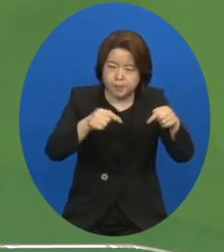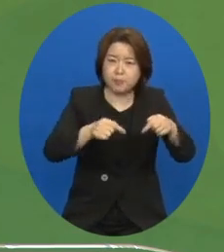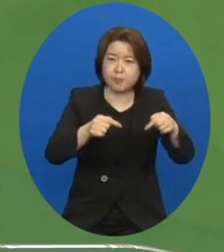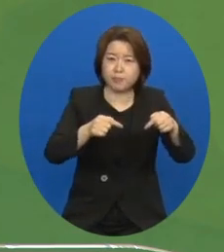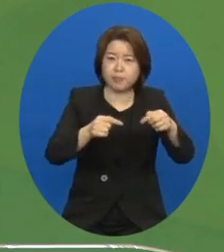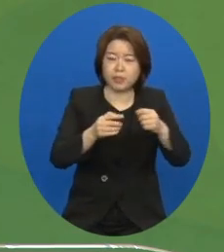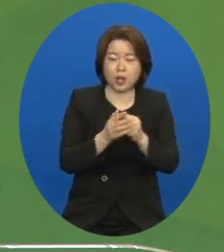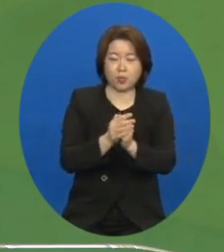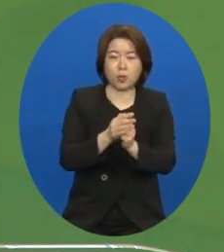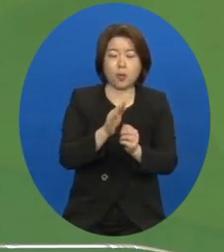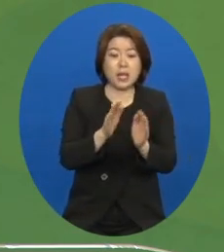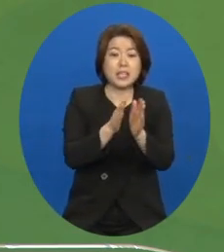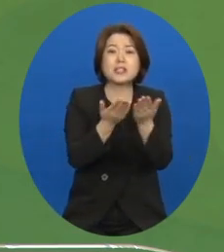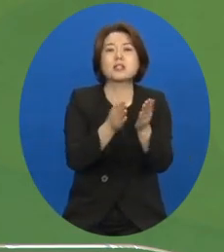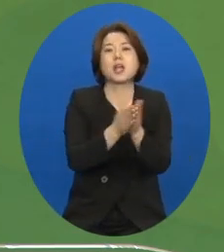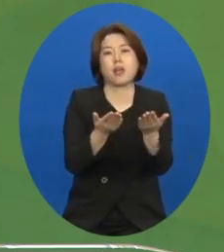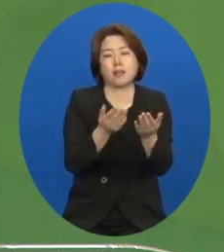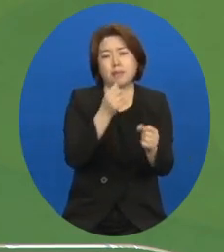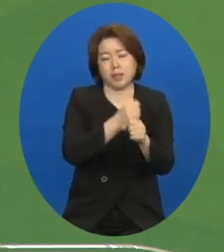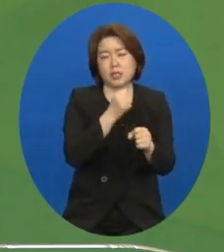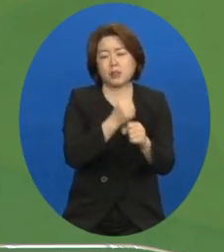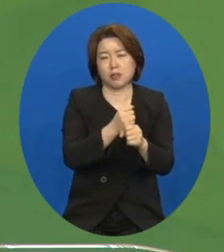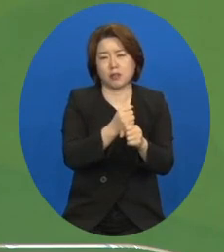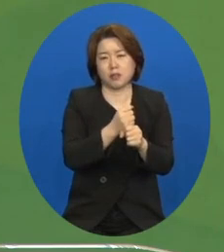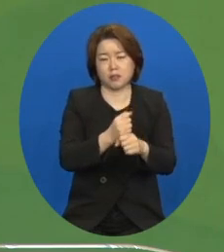그리고 백서를 만들었습니다.